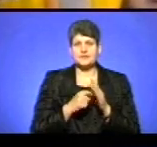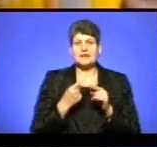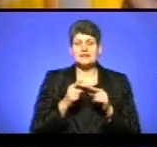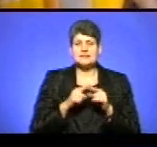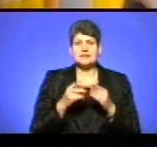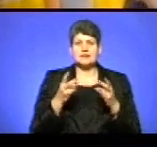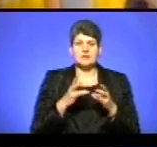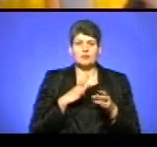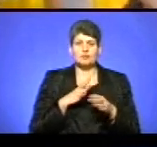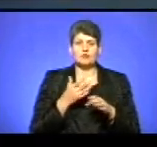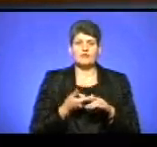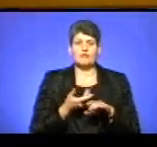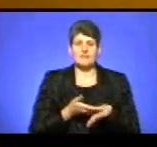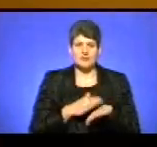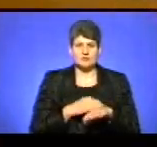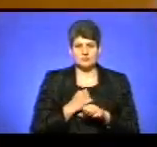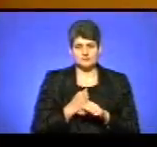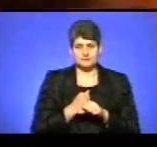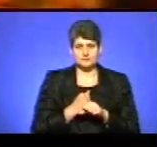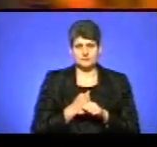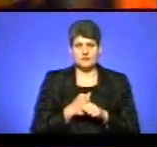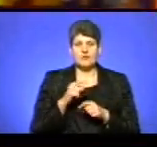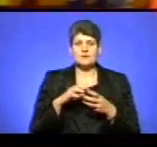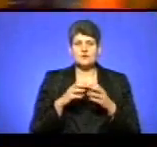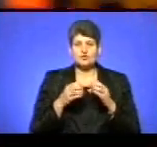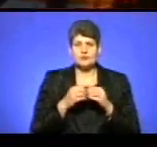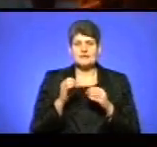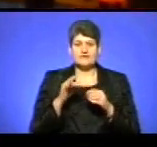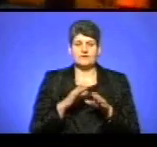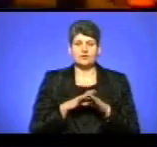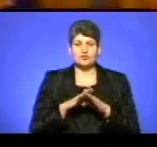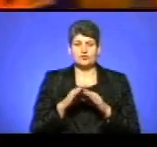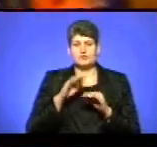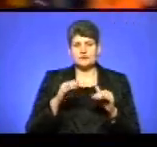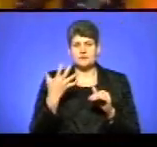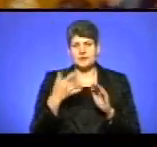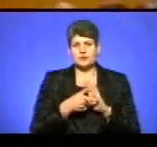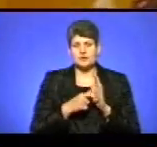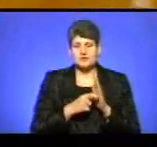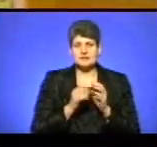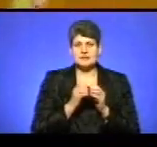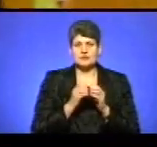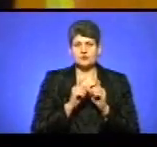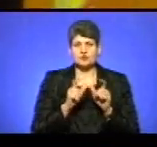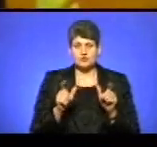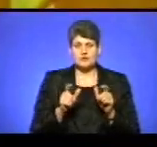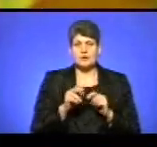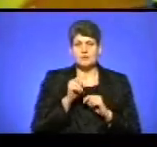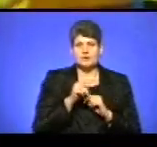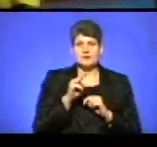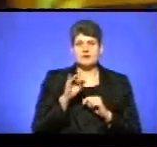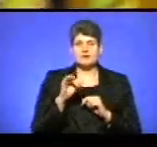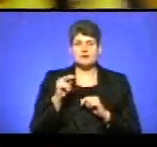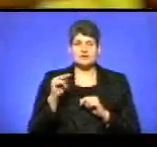це було трохи важче, ніж тут. Підсумкову естафету виконують учениці 5 класу 10 школи Поліна Тичинська і